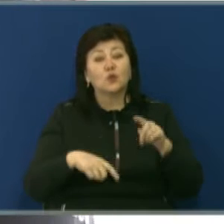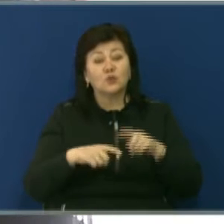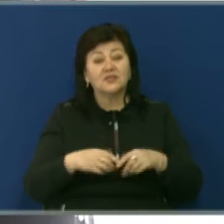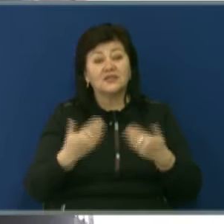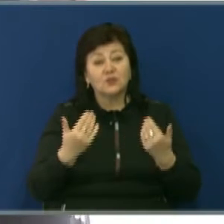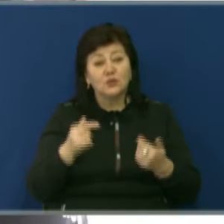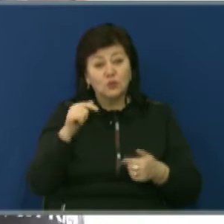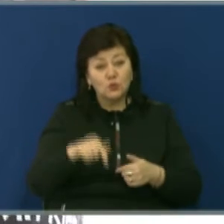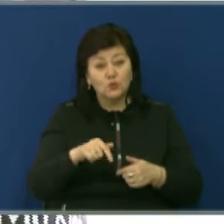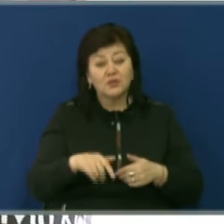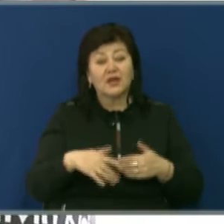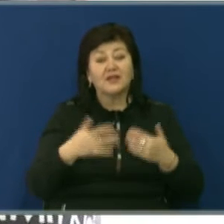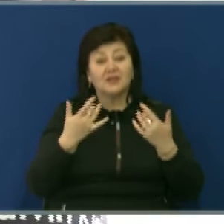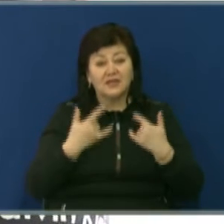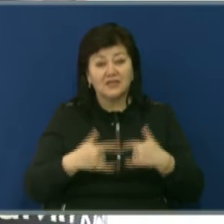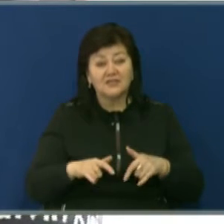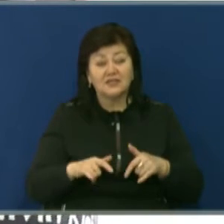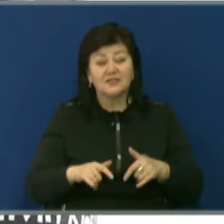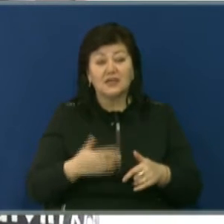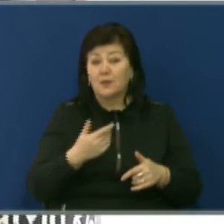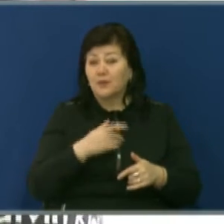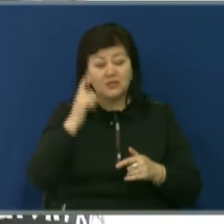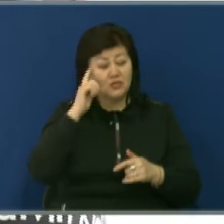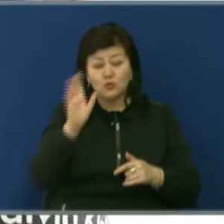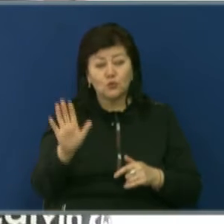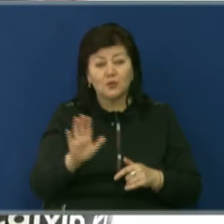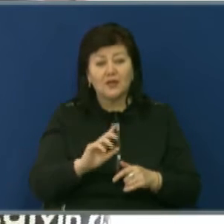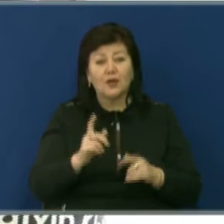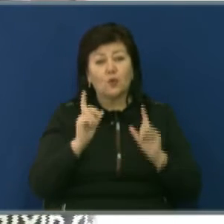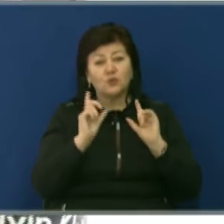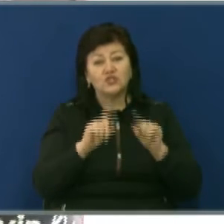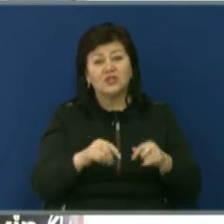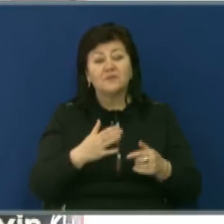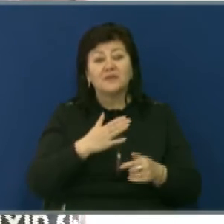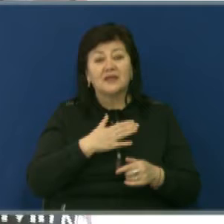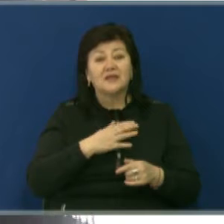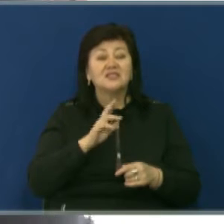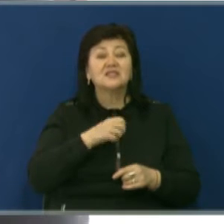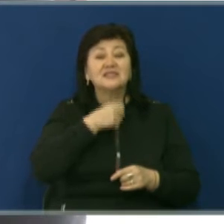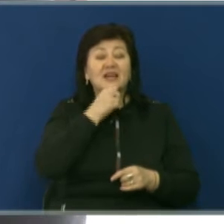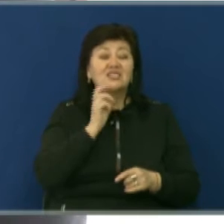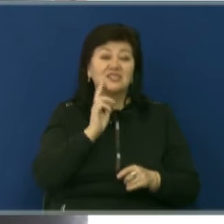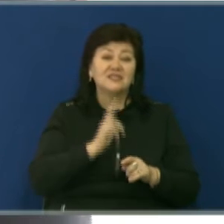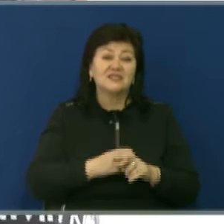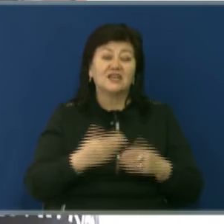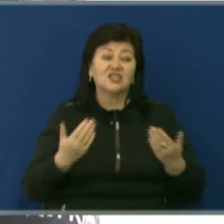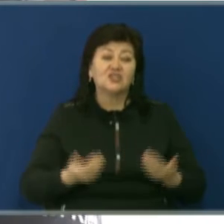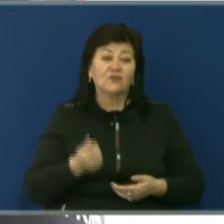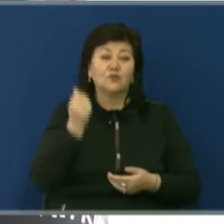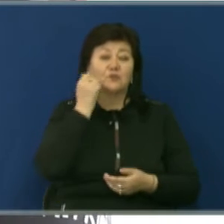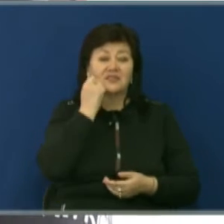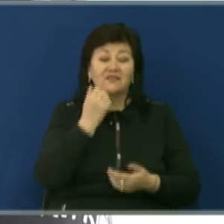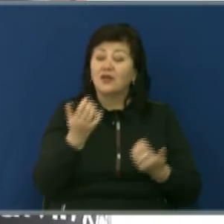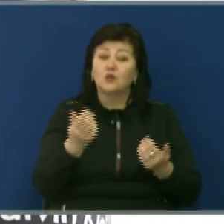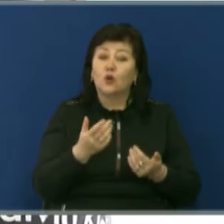Біз Қазақстаннан көшуді ешқашан ойлаған емеспіз. Үлкен апайларымыз Мәскеу қаласының маңында тұрады. Олар бізді көп шақырды. Бірақ бізге мұнда